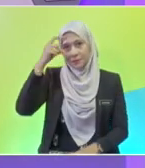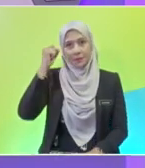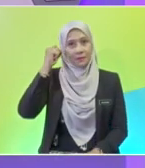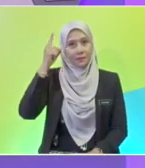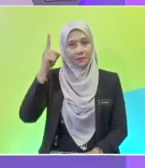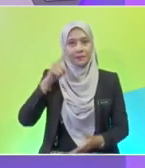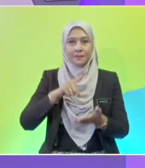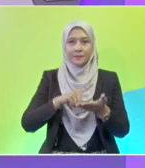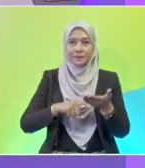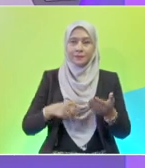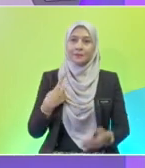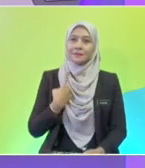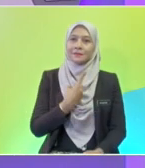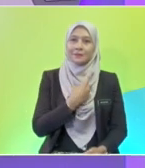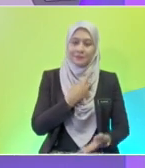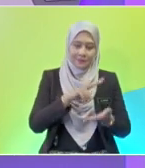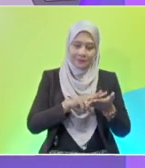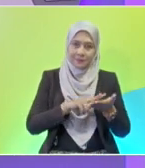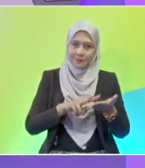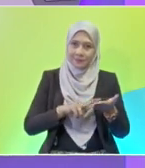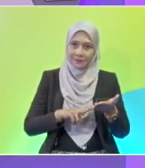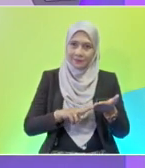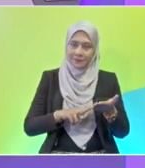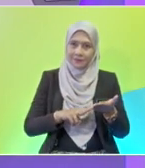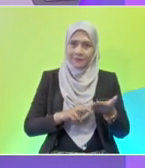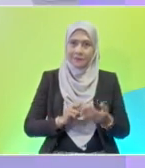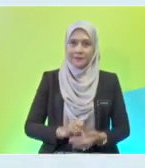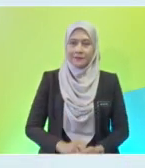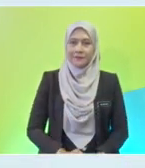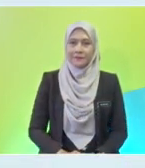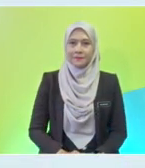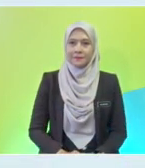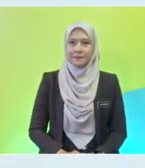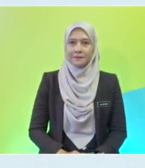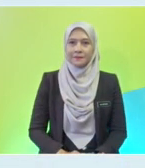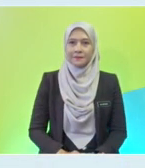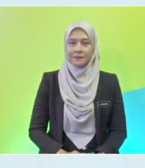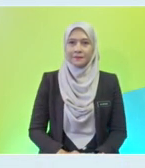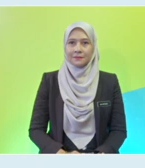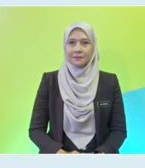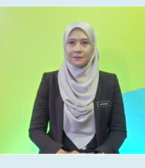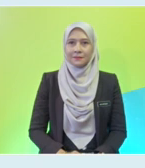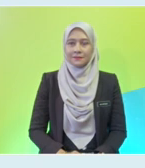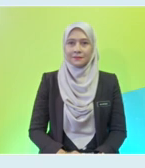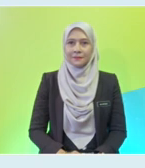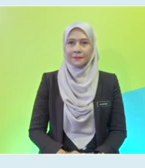baca dan di Soko oleh yang mana ini dalam tajuk yang ketiga